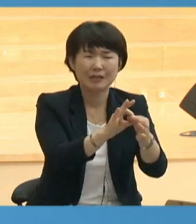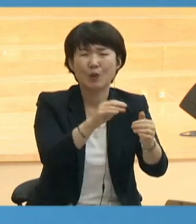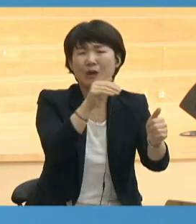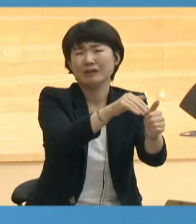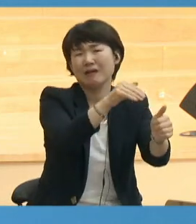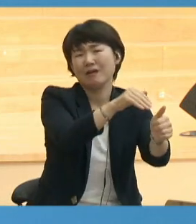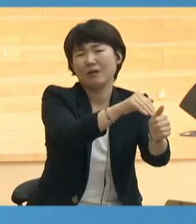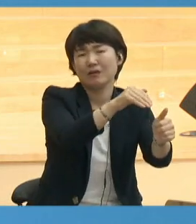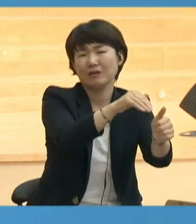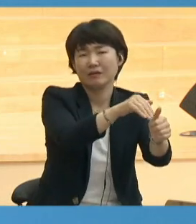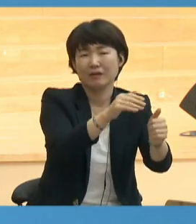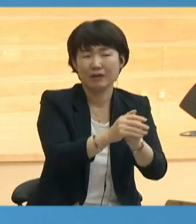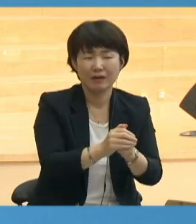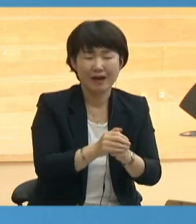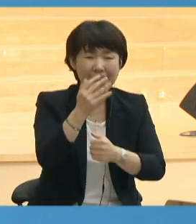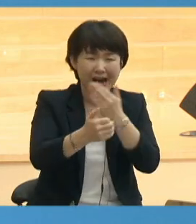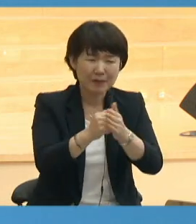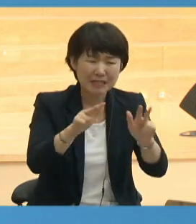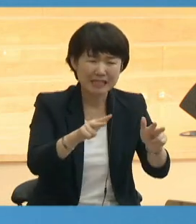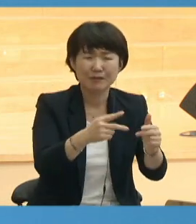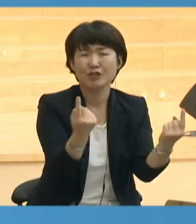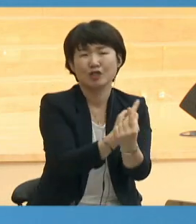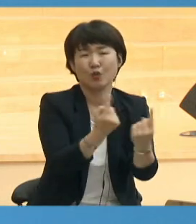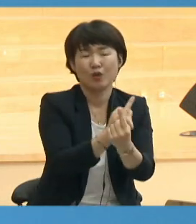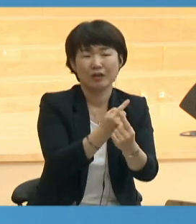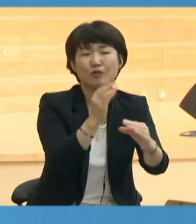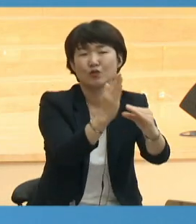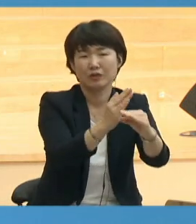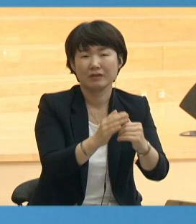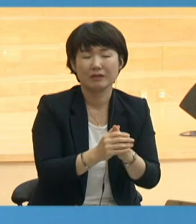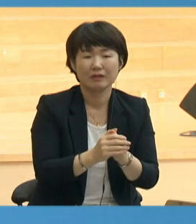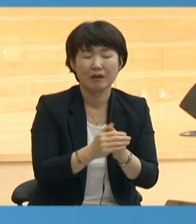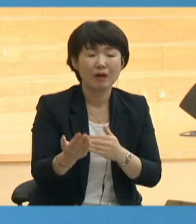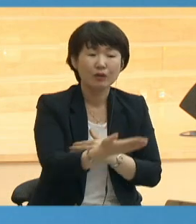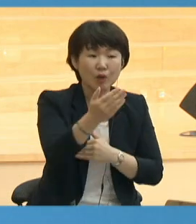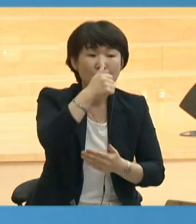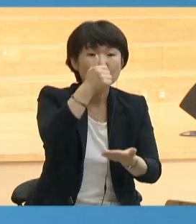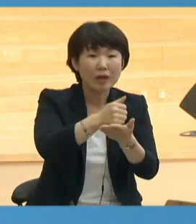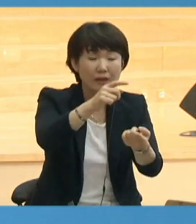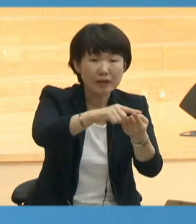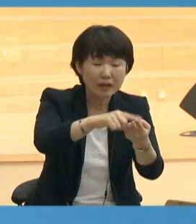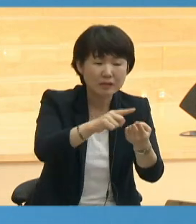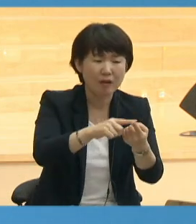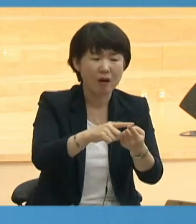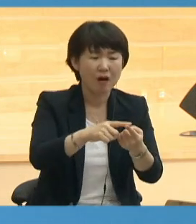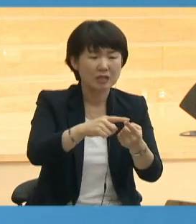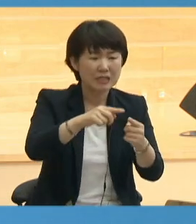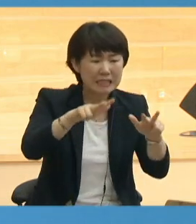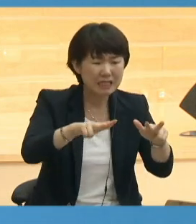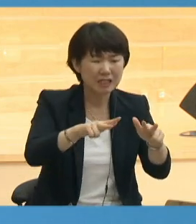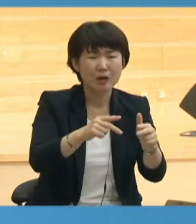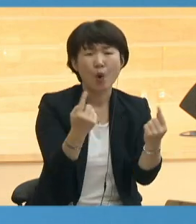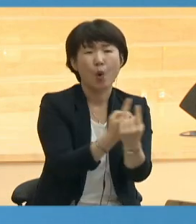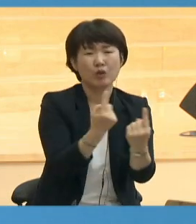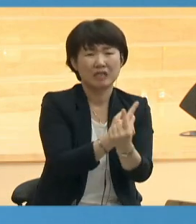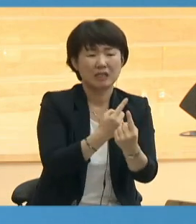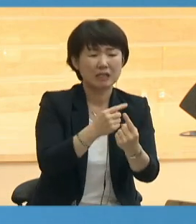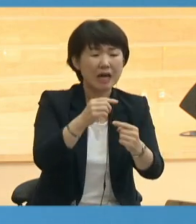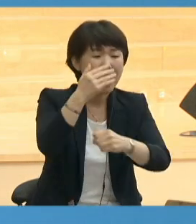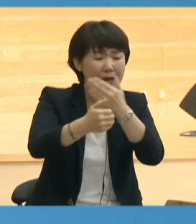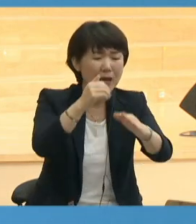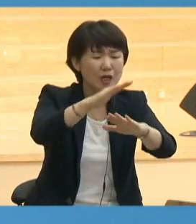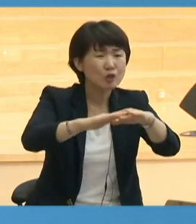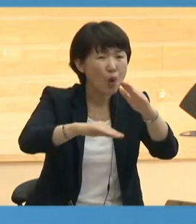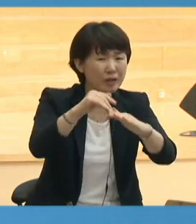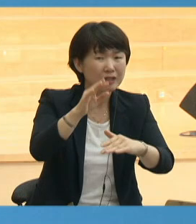깨닫도록 지금 손 봐 주시고 계신 거에요 여러분이 아랍어 4 죄에 대해서 보호 아오 계시는 그 하나님의 손길을 바라보면서